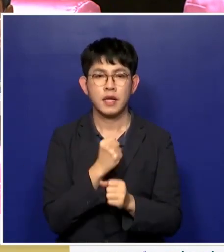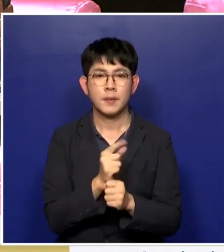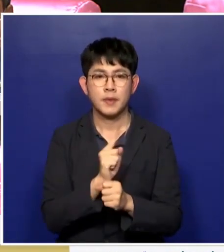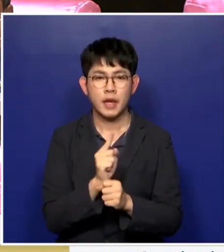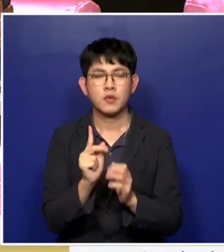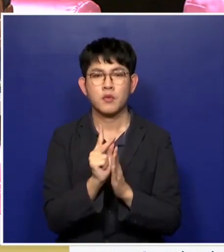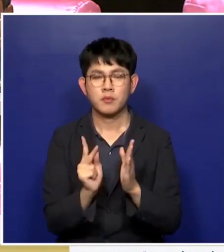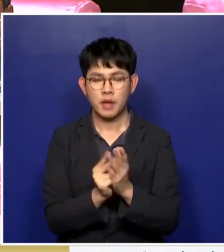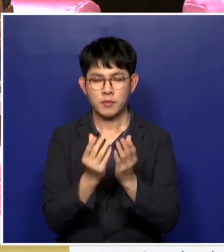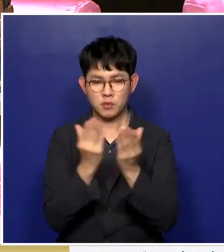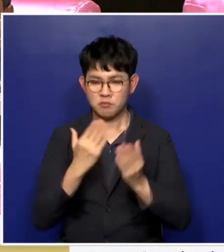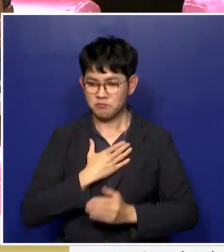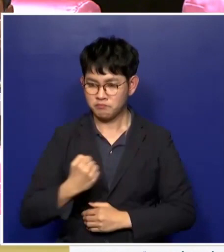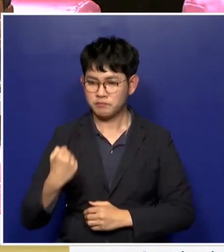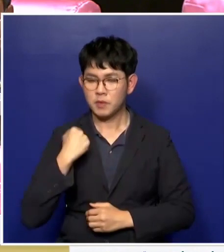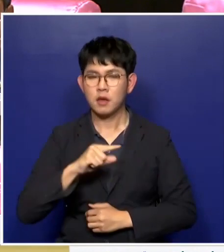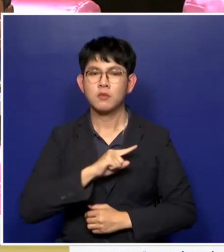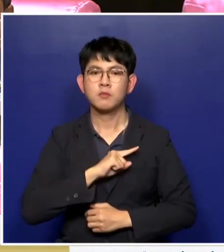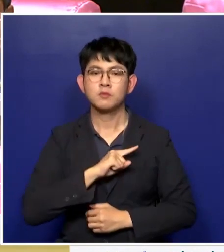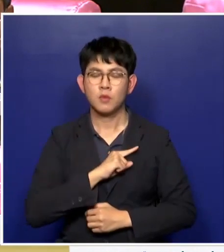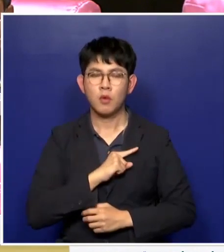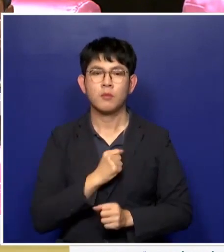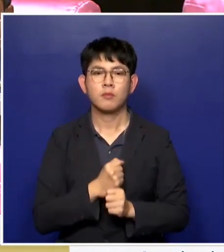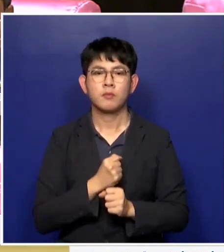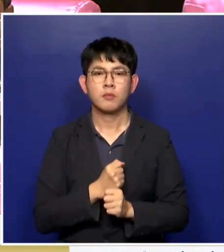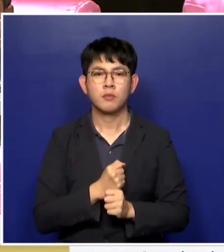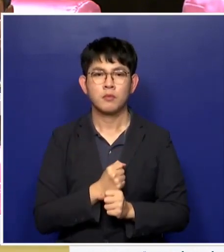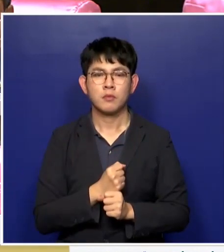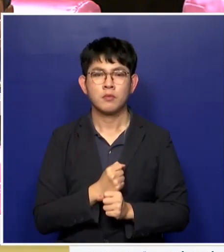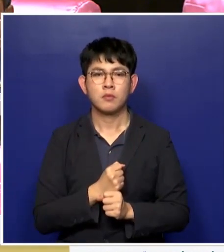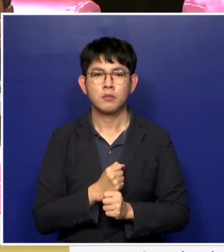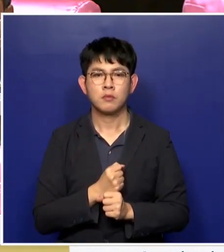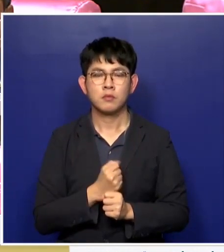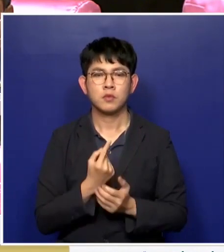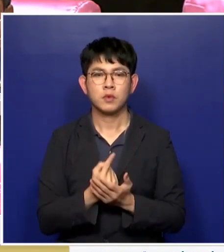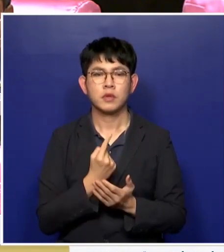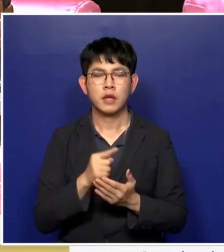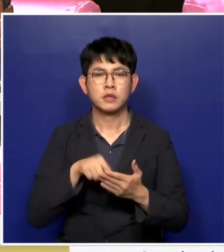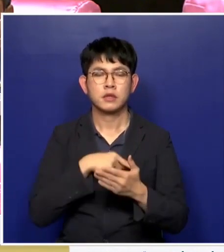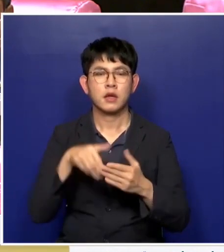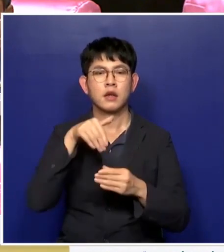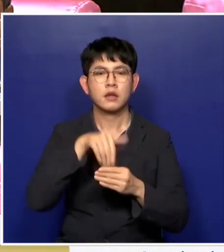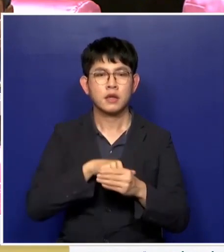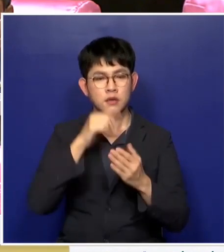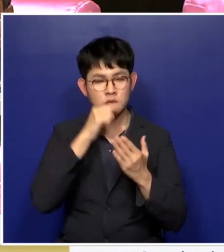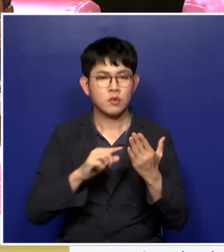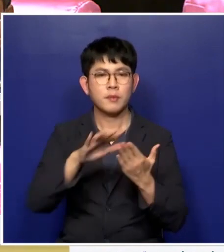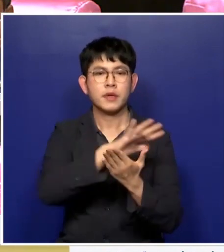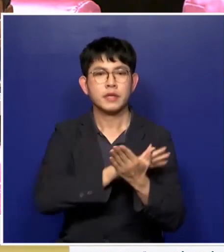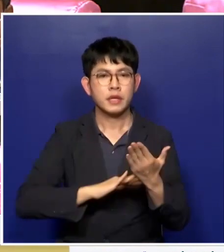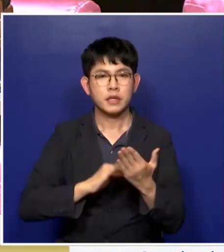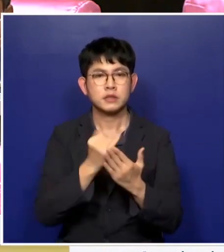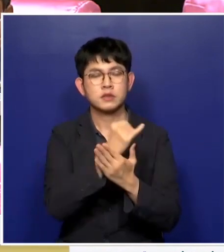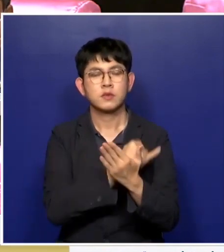โดยแจ้งว่าเป็นการเพิ่มทุนของห้างหุ้นส่วนจำกัดศรีบุญเรืองวัฒนาสรุปเป็นการชำระเป็นเงินสดลงหุ้น 400,000